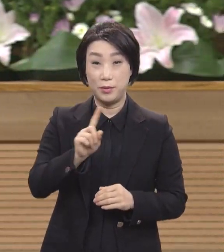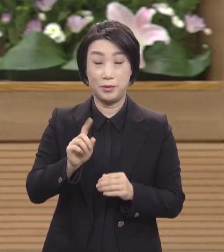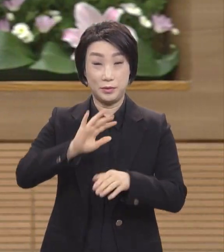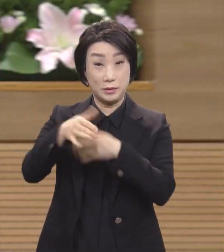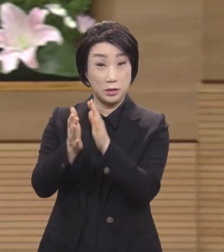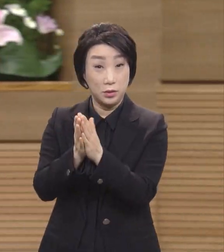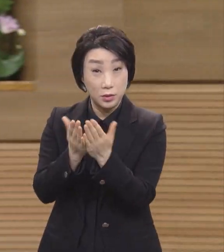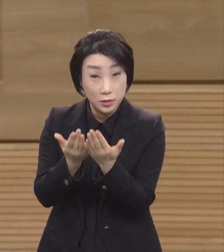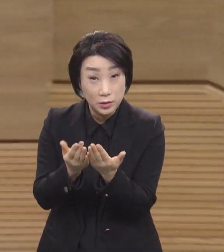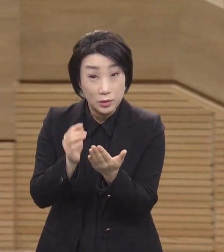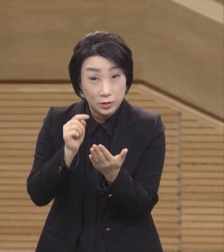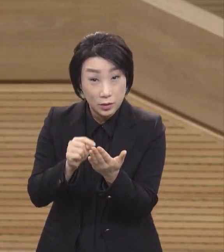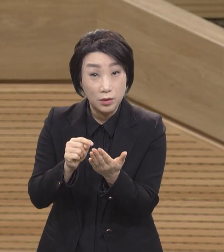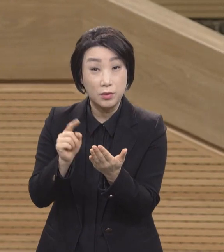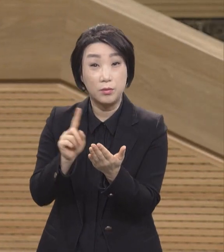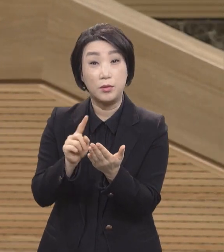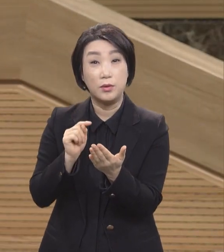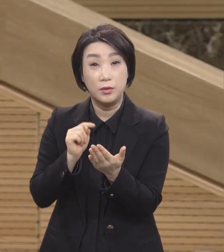성경 말씀을